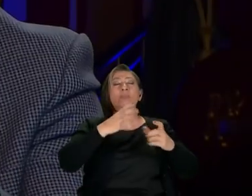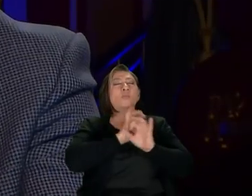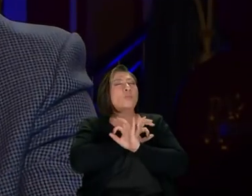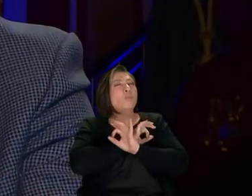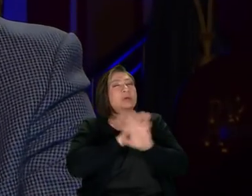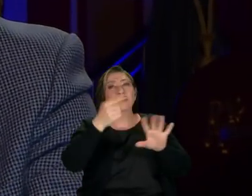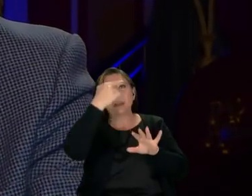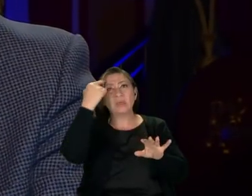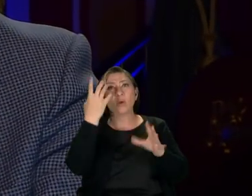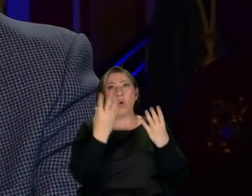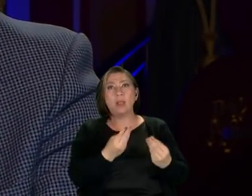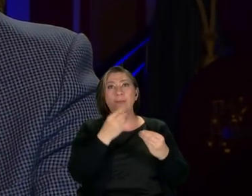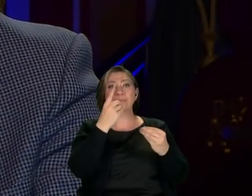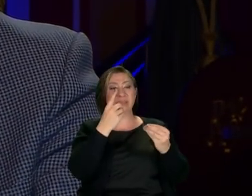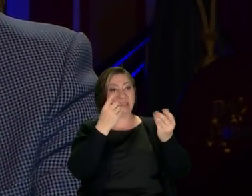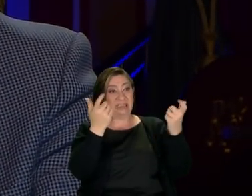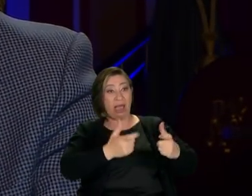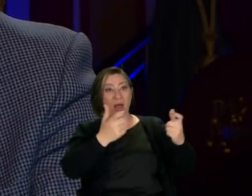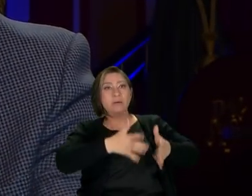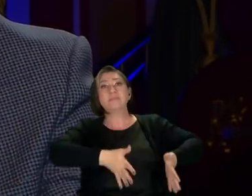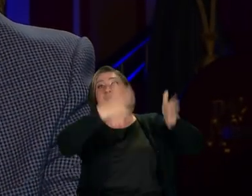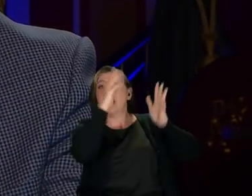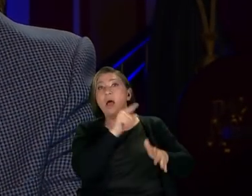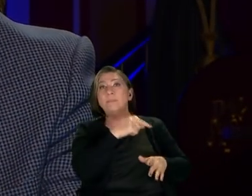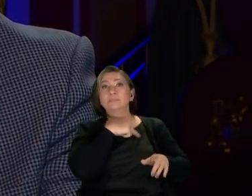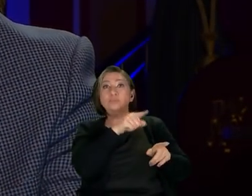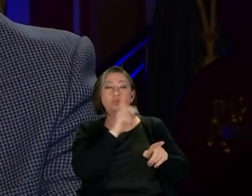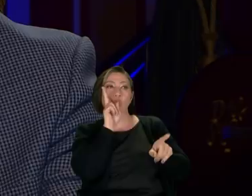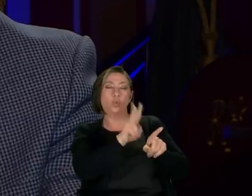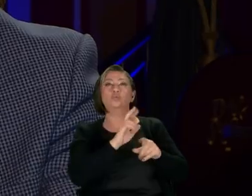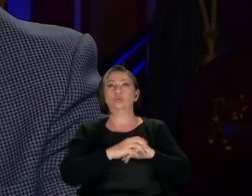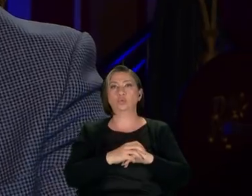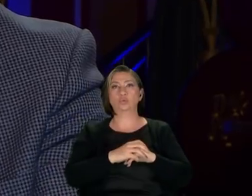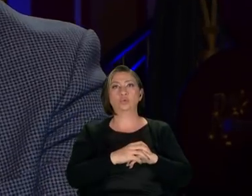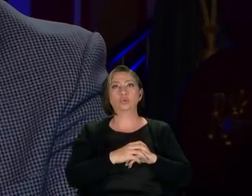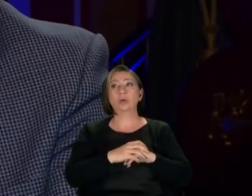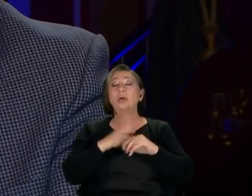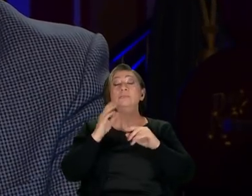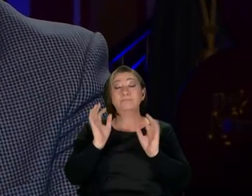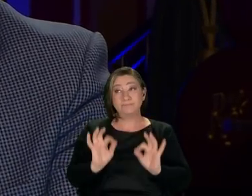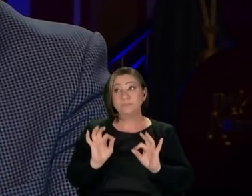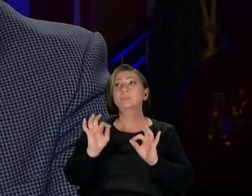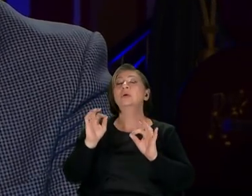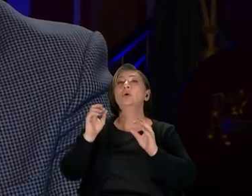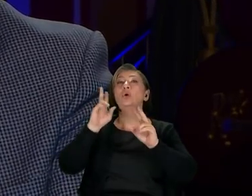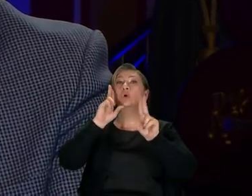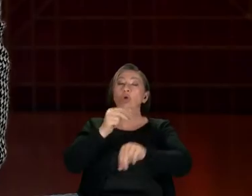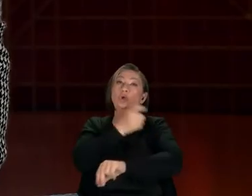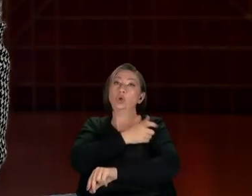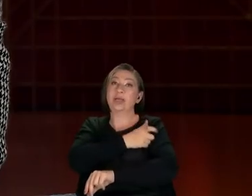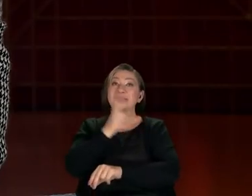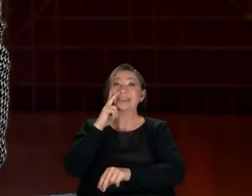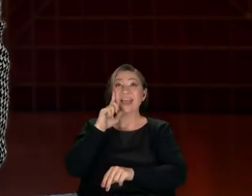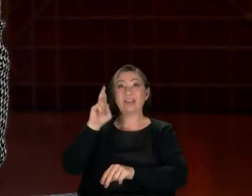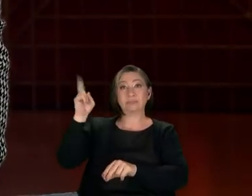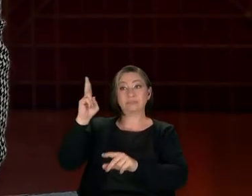muazzam imkanlar taşıyan fiziksel yerler. Yani biz şu anda bunu görüyoruz. Ayrıca da tabii ki yurtlar devlet